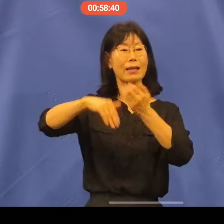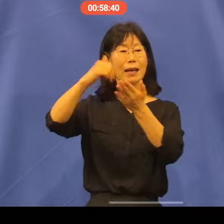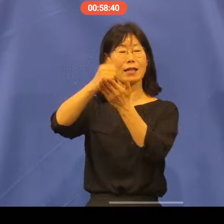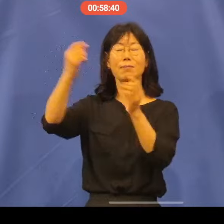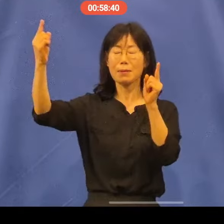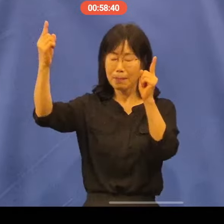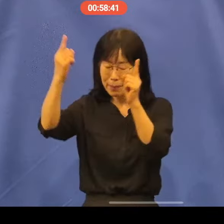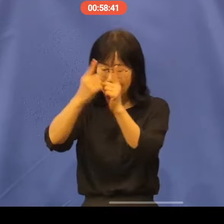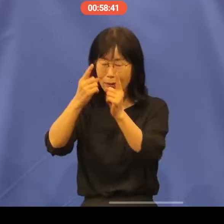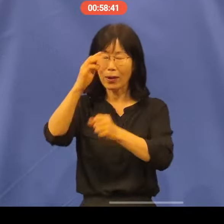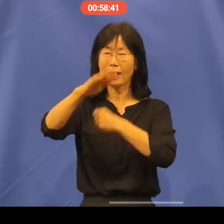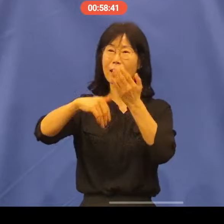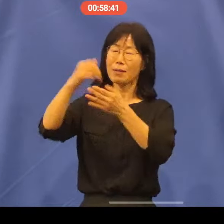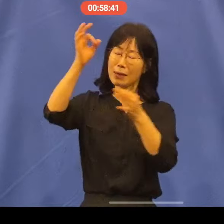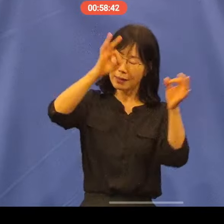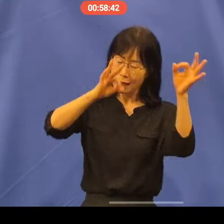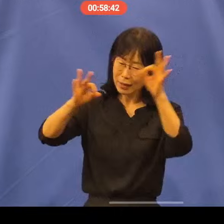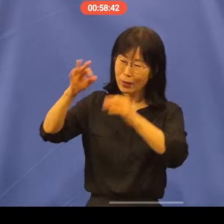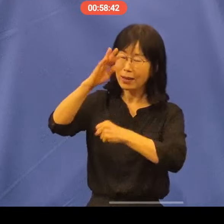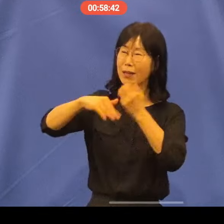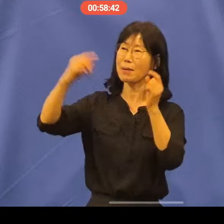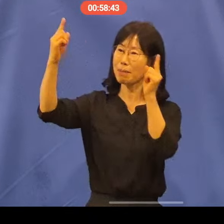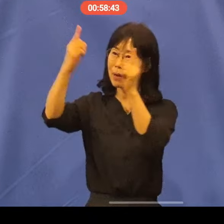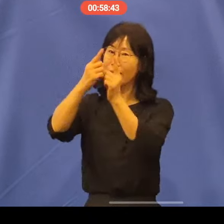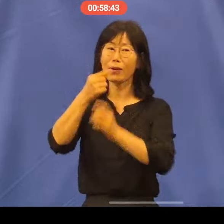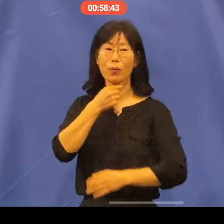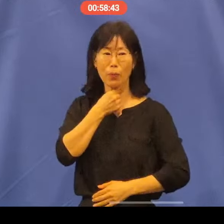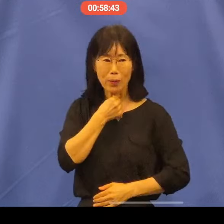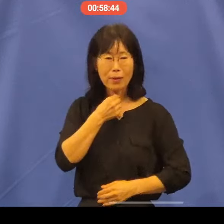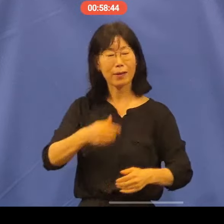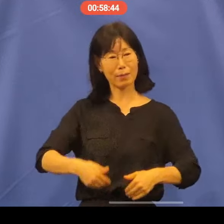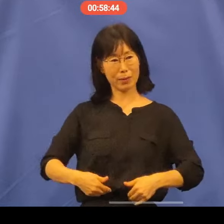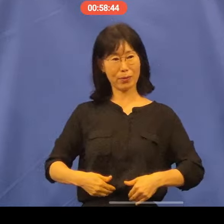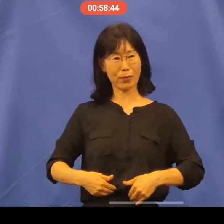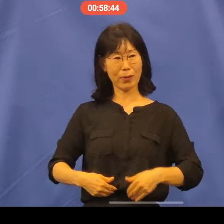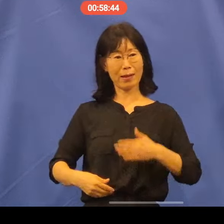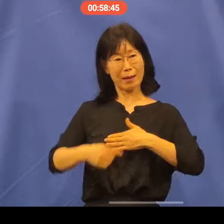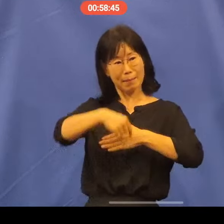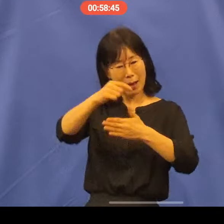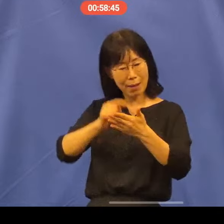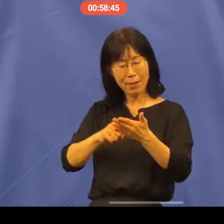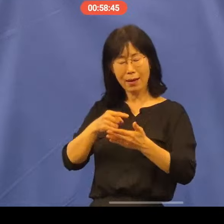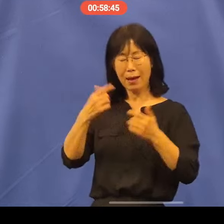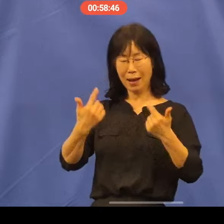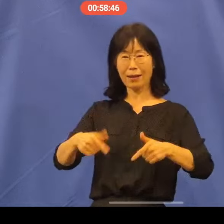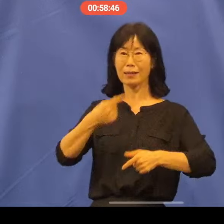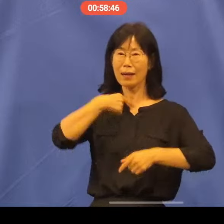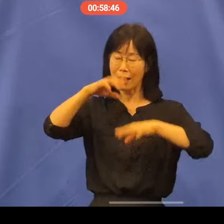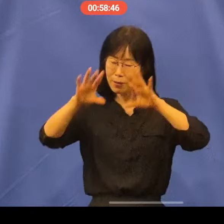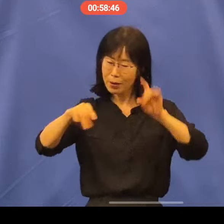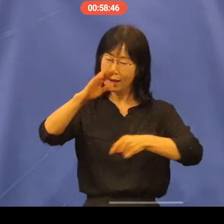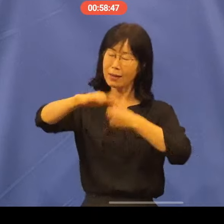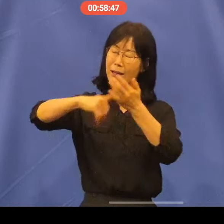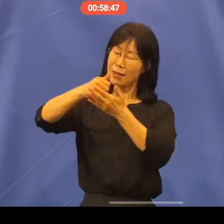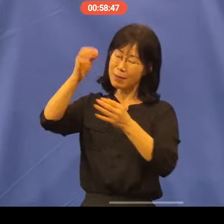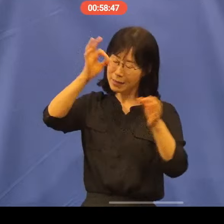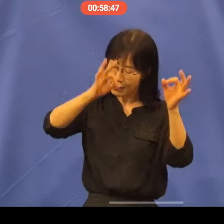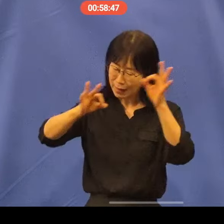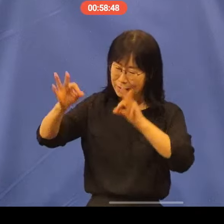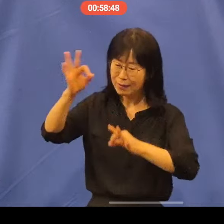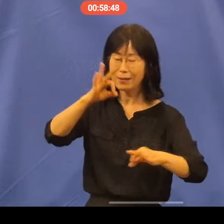하나님을 찾고 하나님을 만나기를 원하고, 우리의 마음 안에 뭐가 있어요? 항상 갈망이 그분을 찾는 거예요,